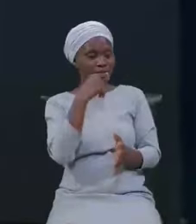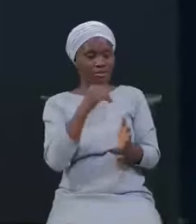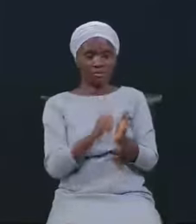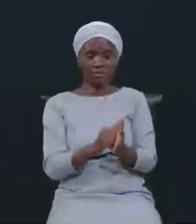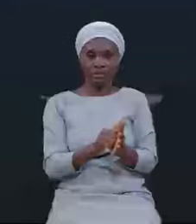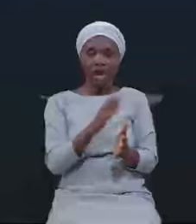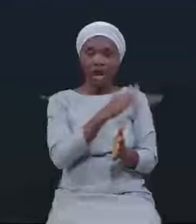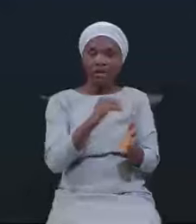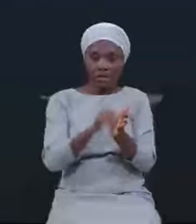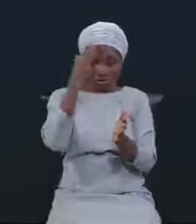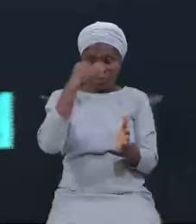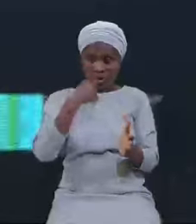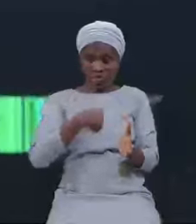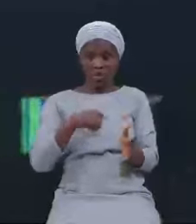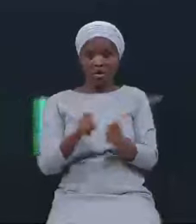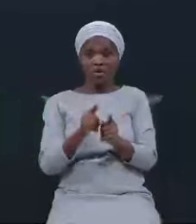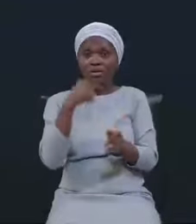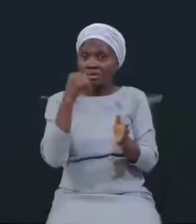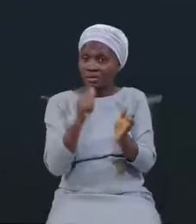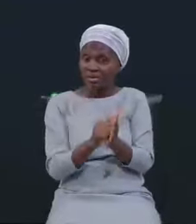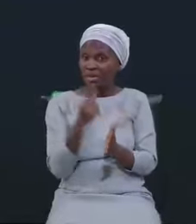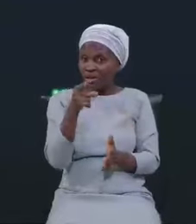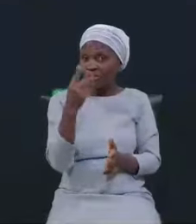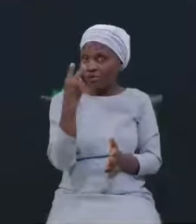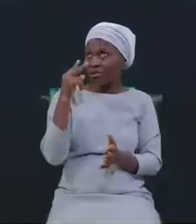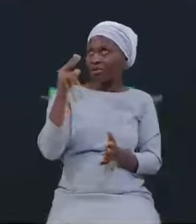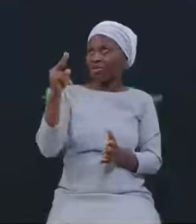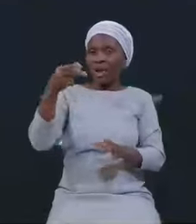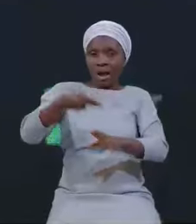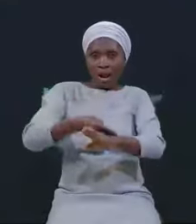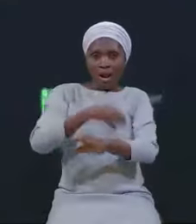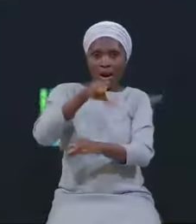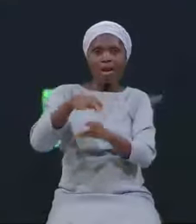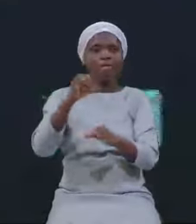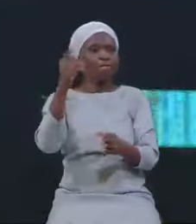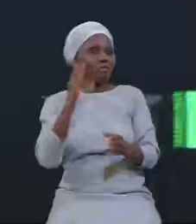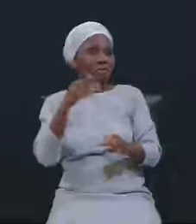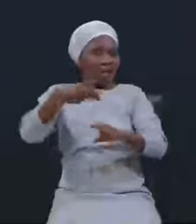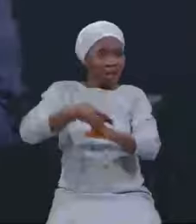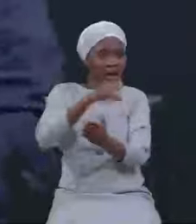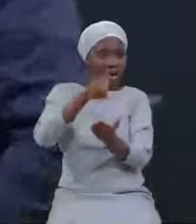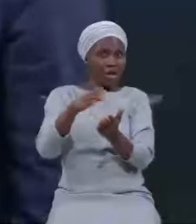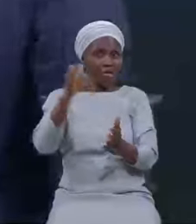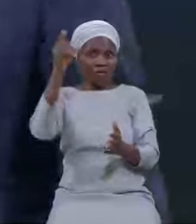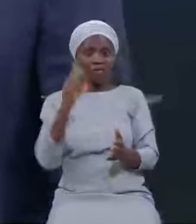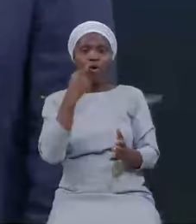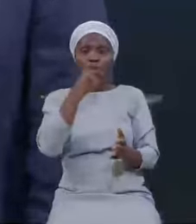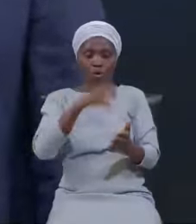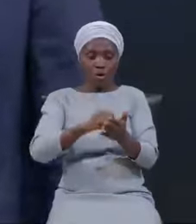voici l'agneau de Dieu qui ôte le péché du